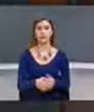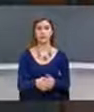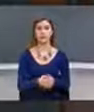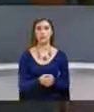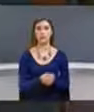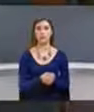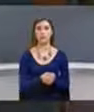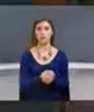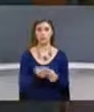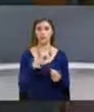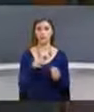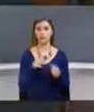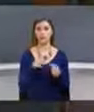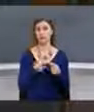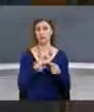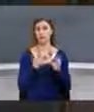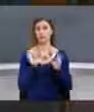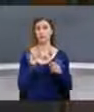Kjo është arsyeja e vërtet.